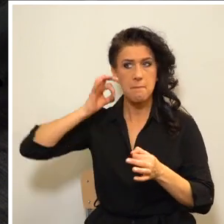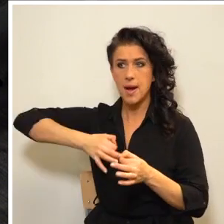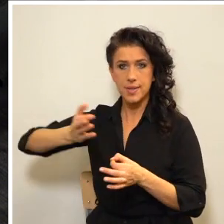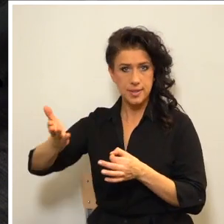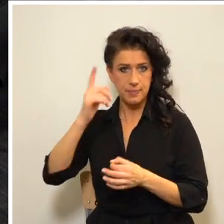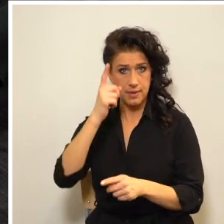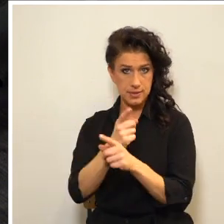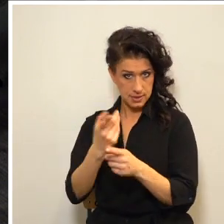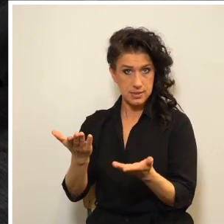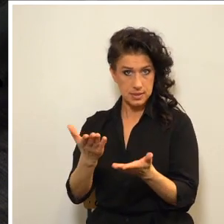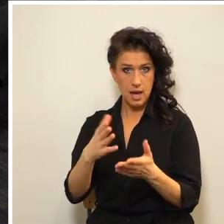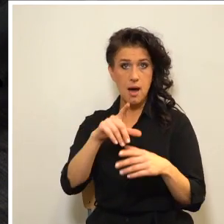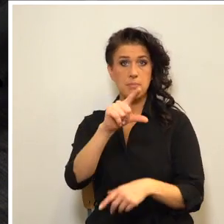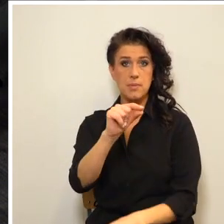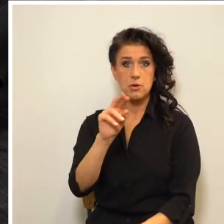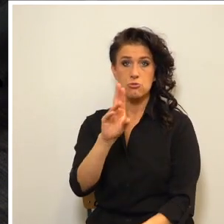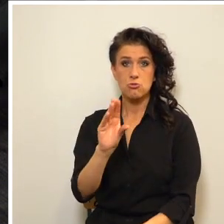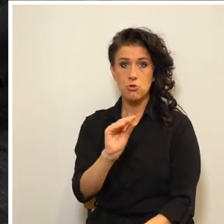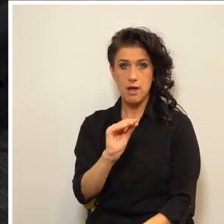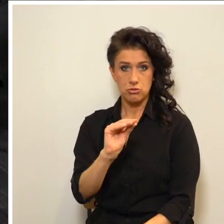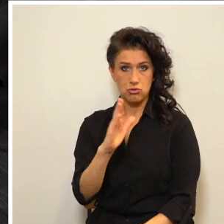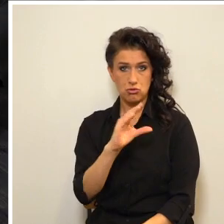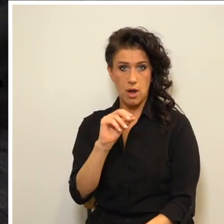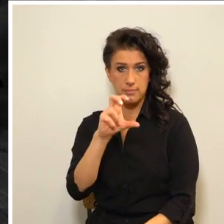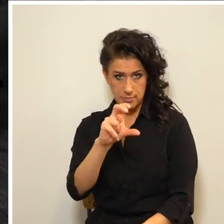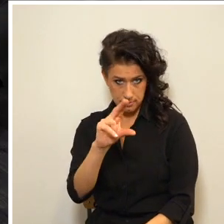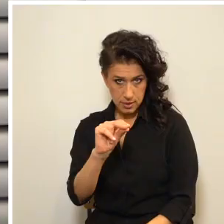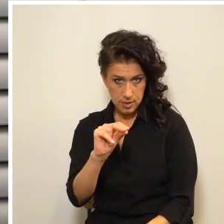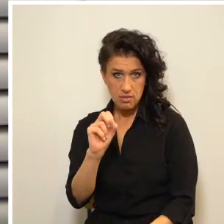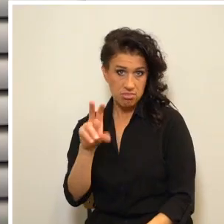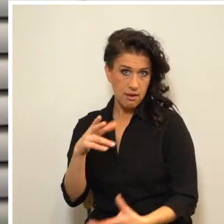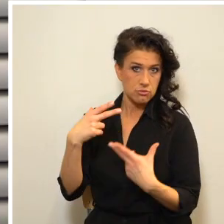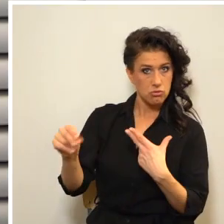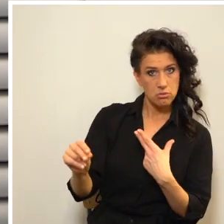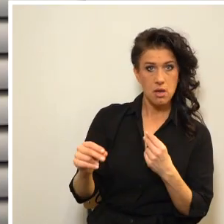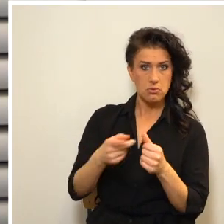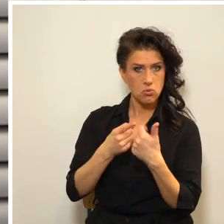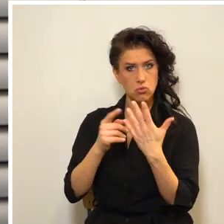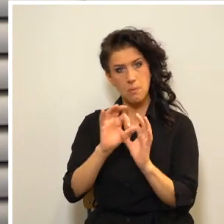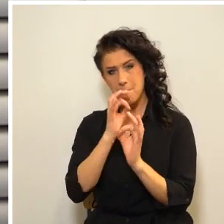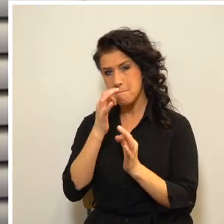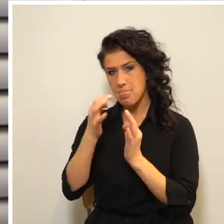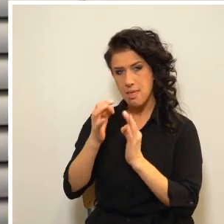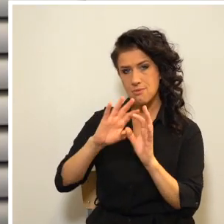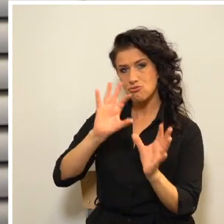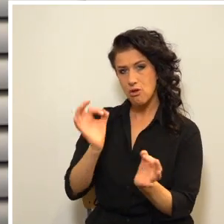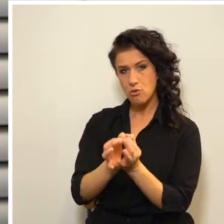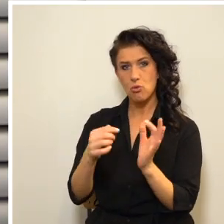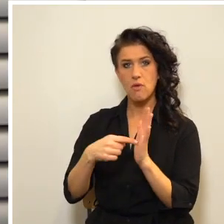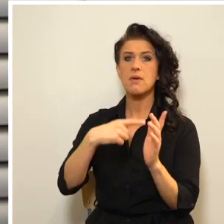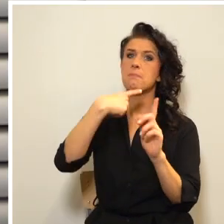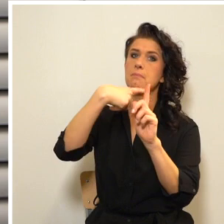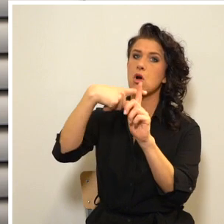zdecydowałby się na przeszczep prawda i tam jest szereg pytań tak już szczegółowych no więc ten poziom deklaracji